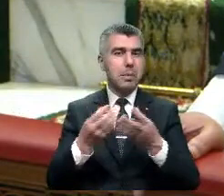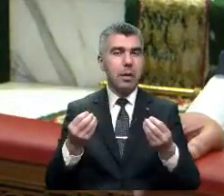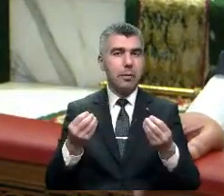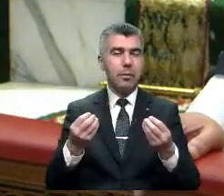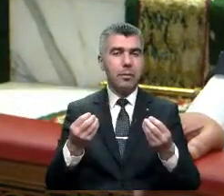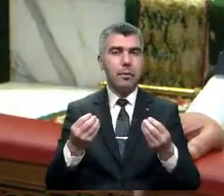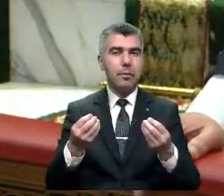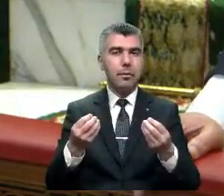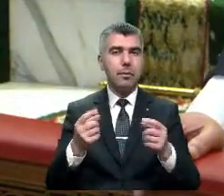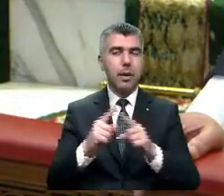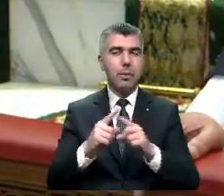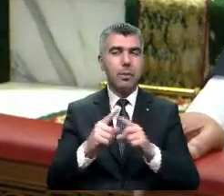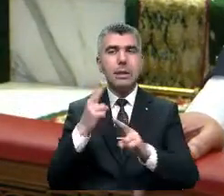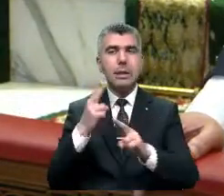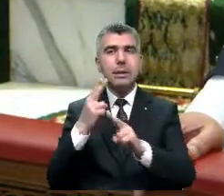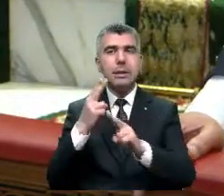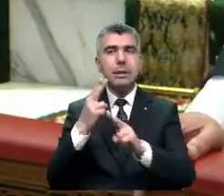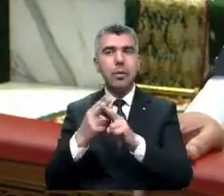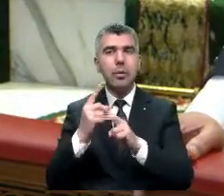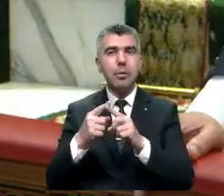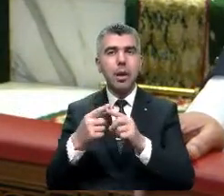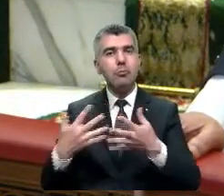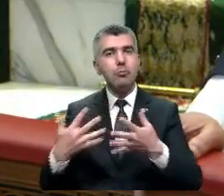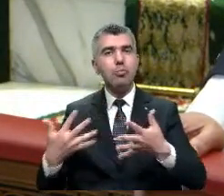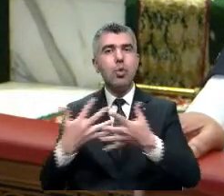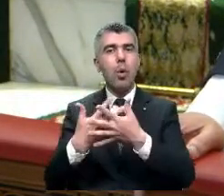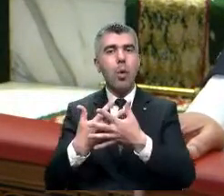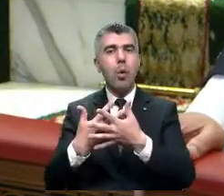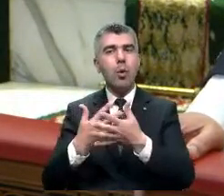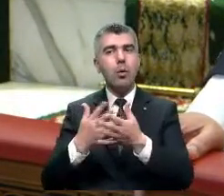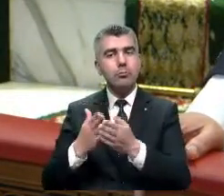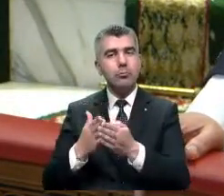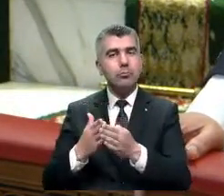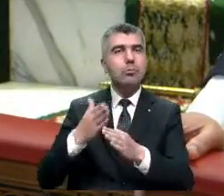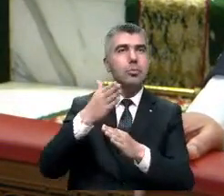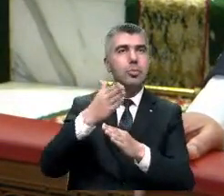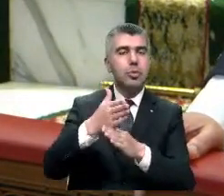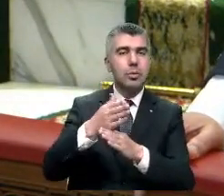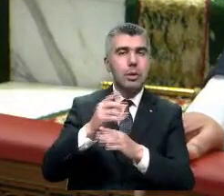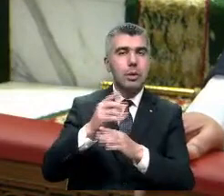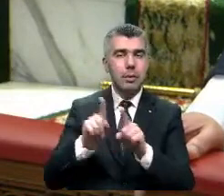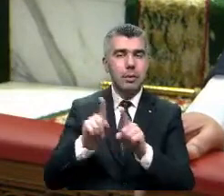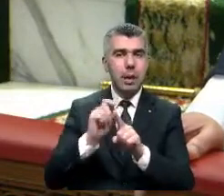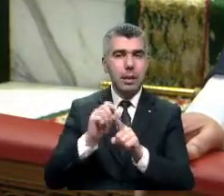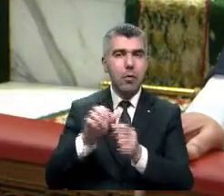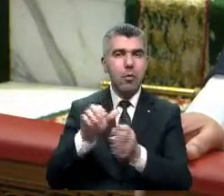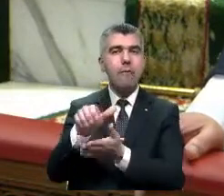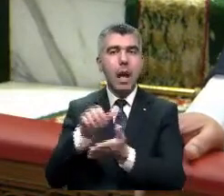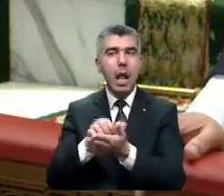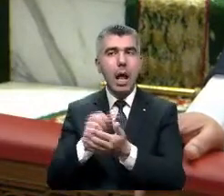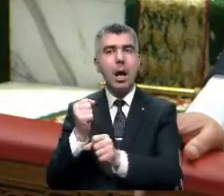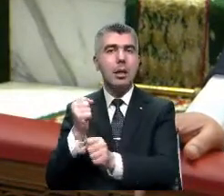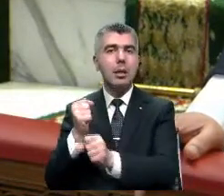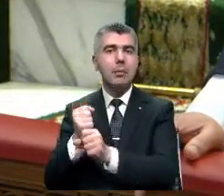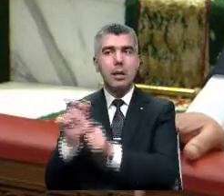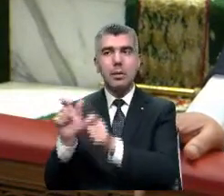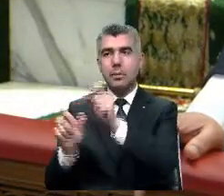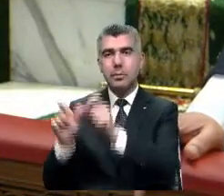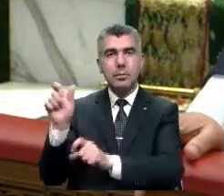ما اسميه تنقلات جماعيه ولا سيما تلك المتعلقه بنقل الفلاحي